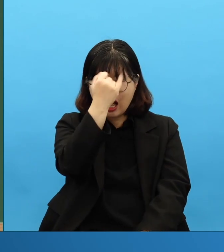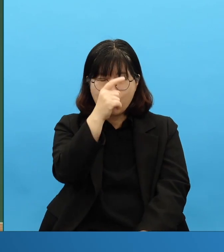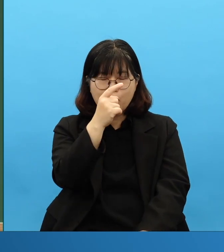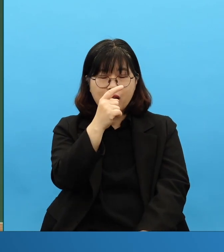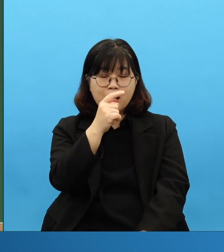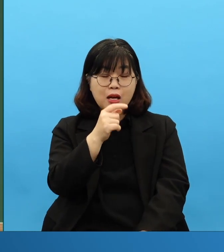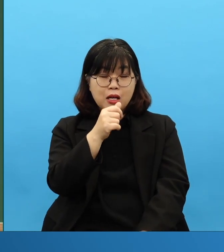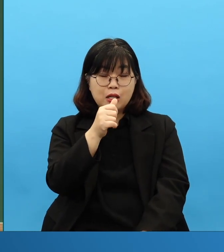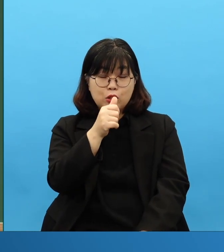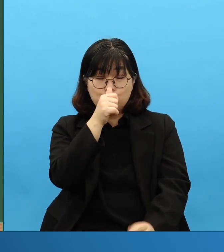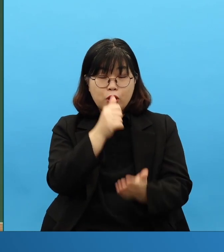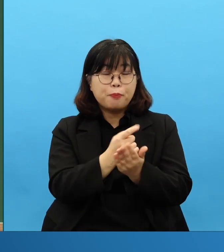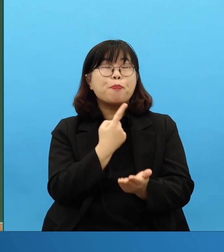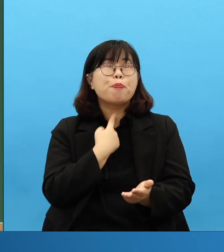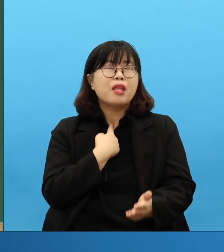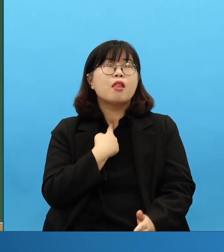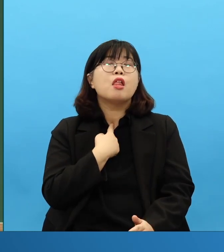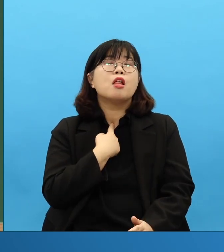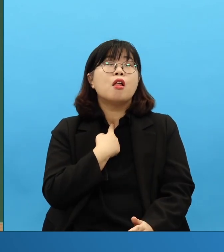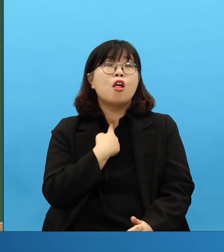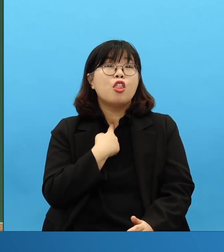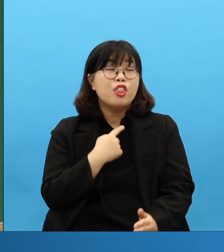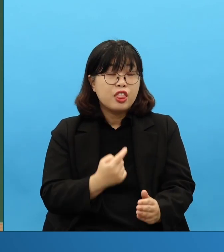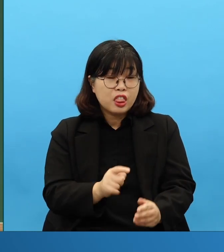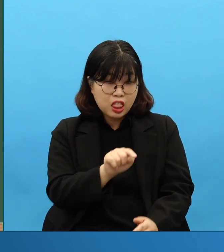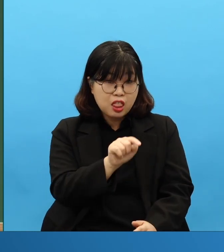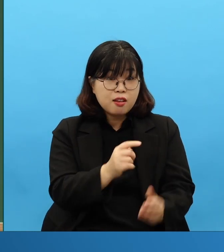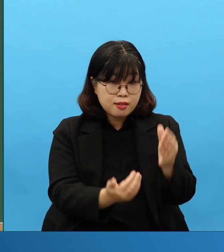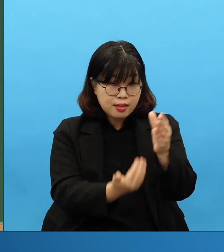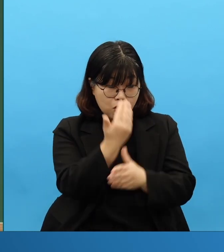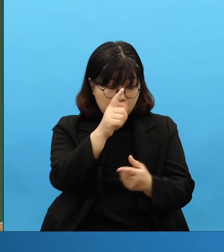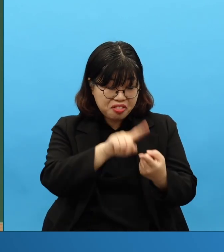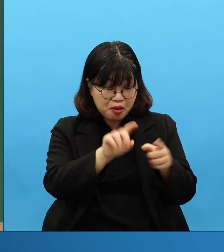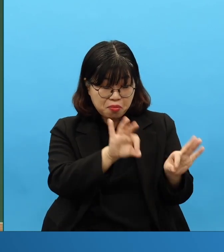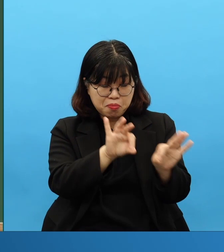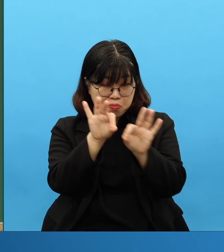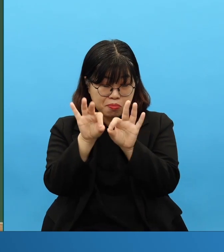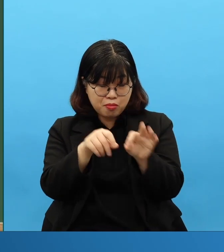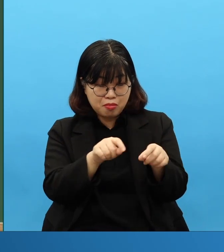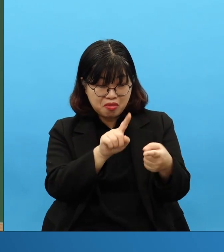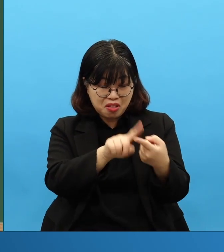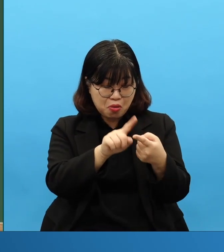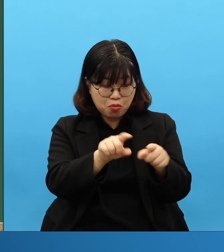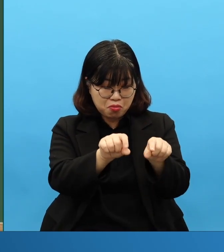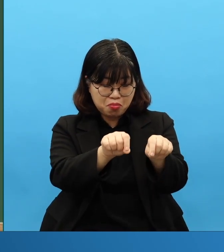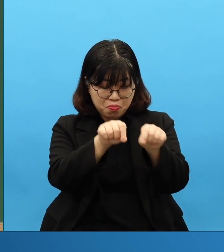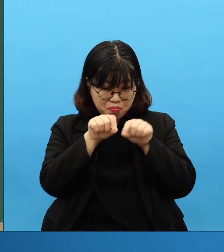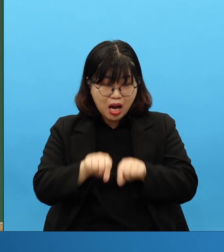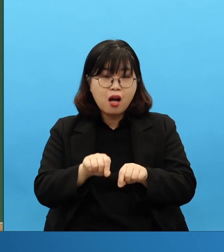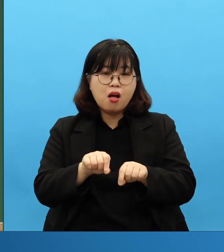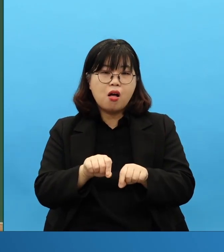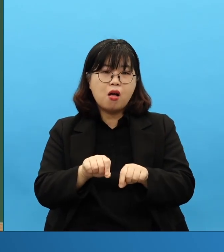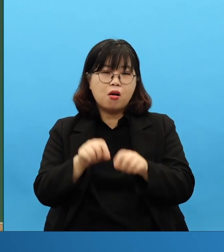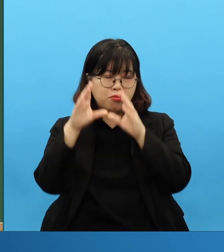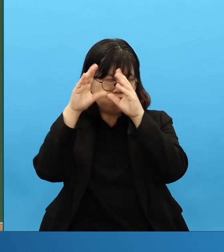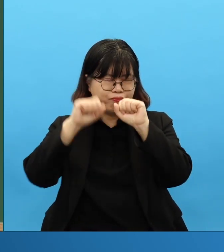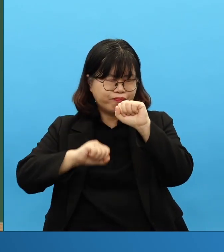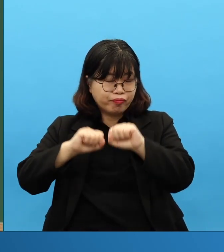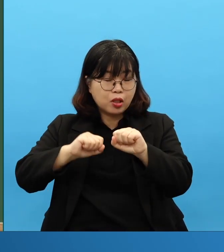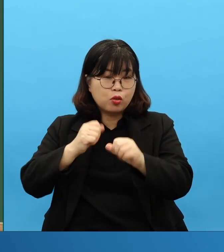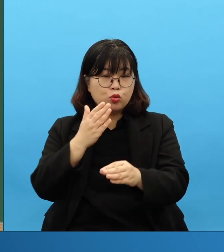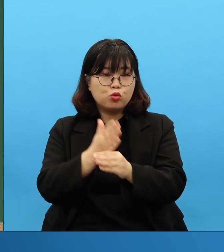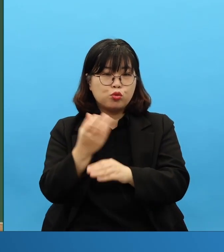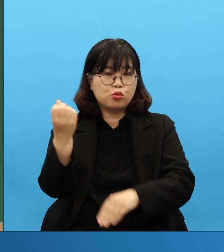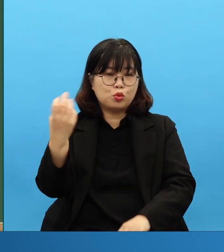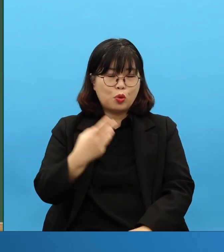이 프리메이슨은 네피림 운동 그대로 하고 있습니다. 소시테 이마모 프리메이슨은 코노 네피림의 운동을